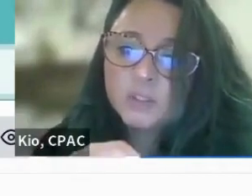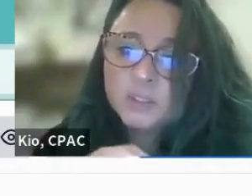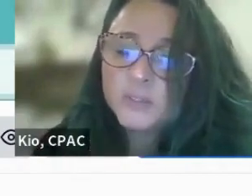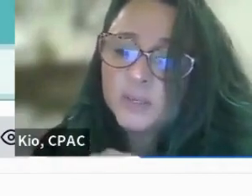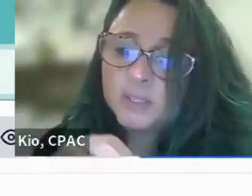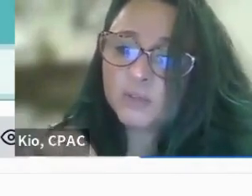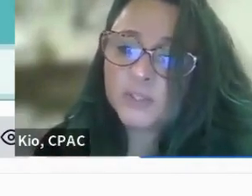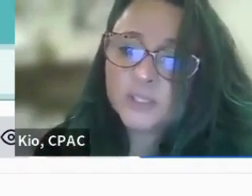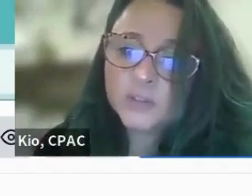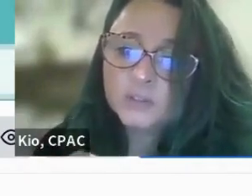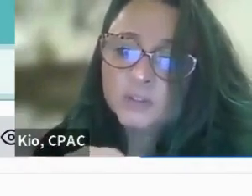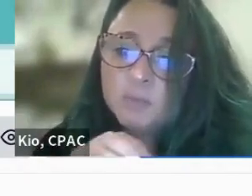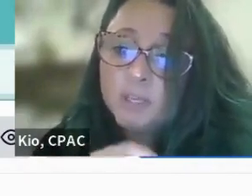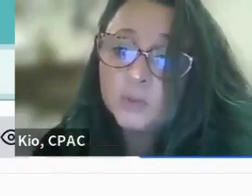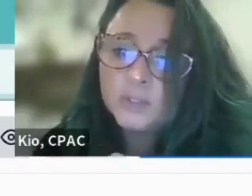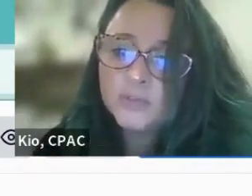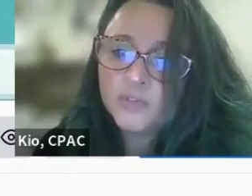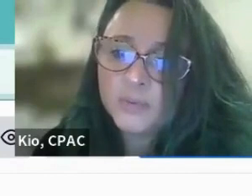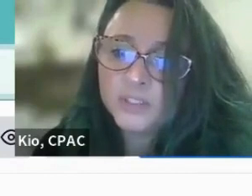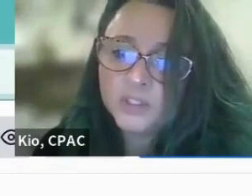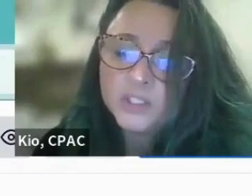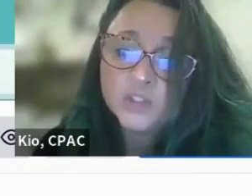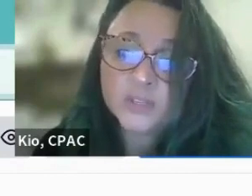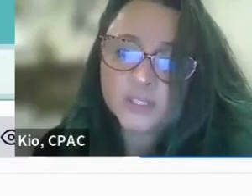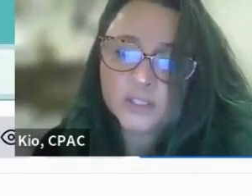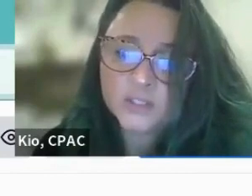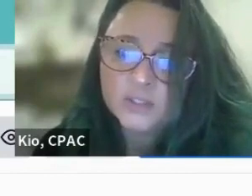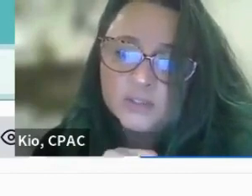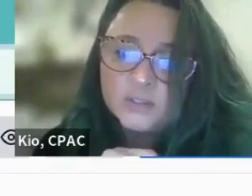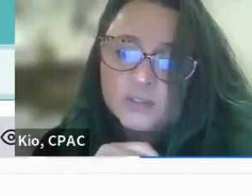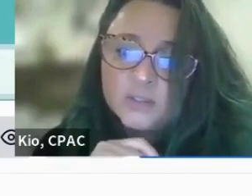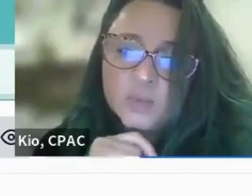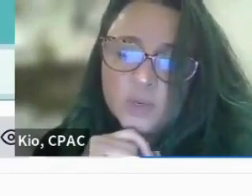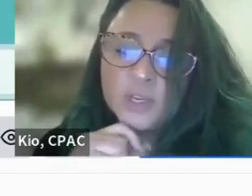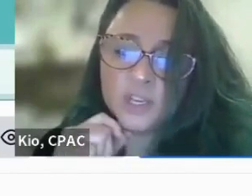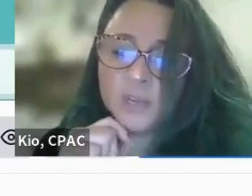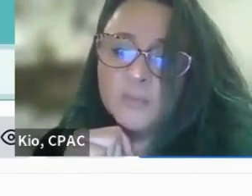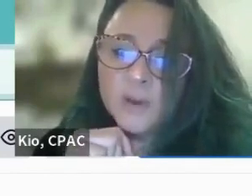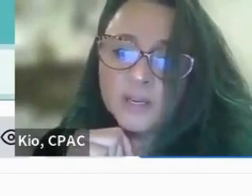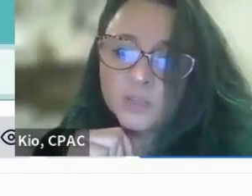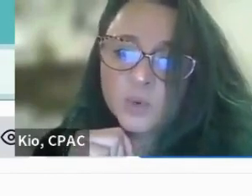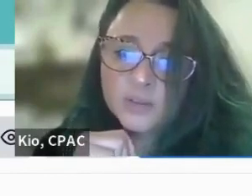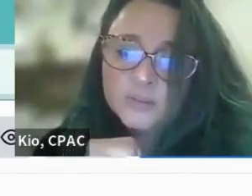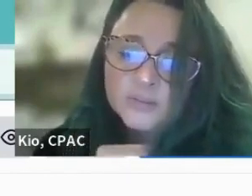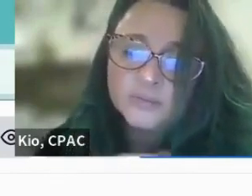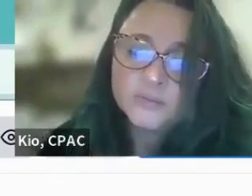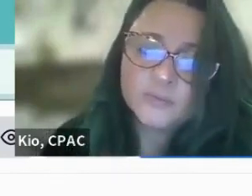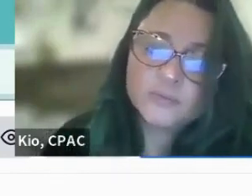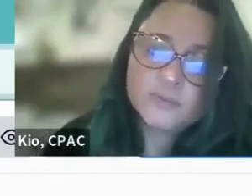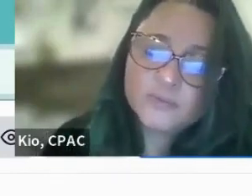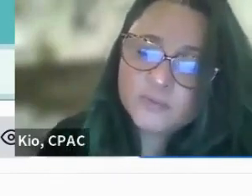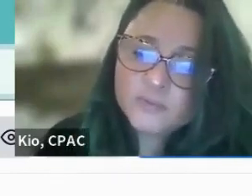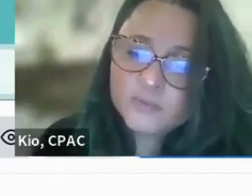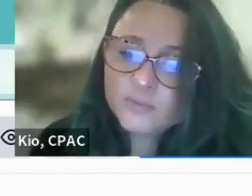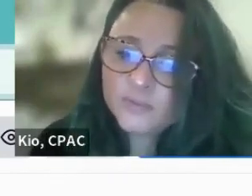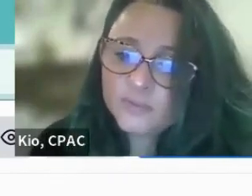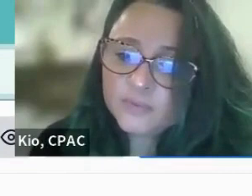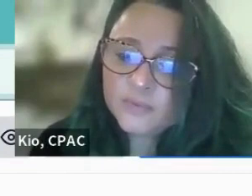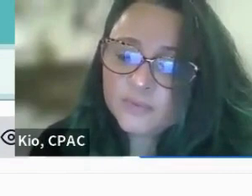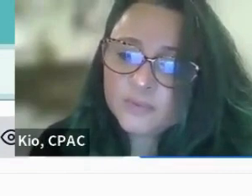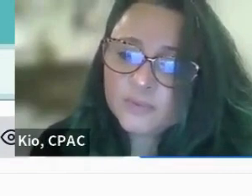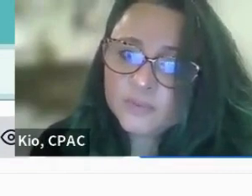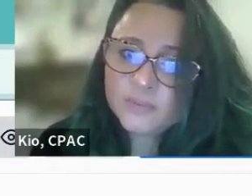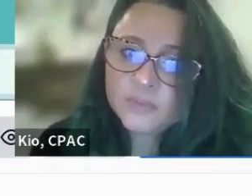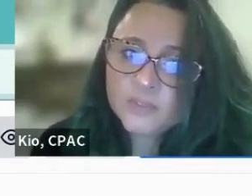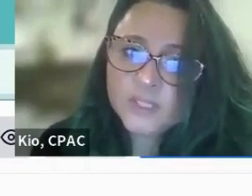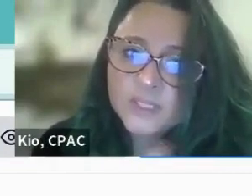让你们知道有可能存在误差，因为很多这种翻译都